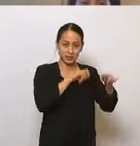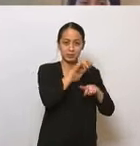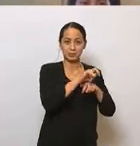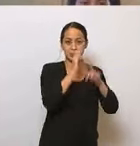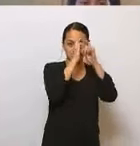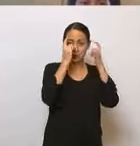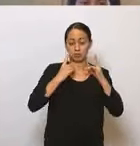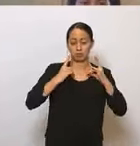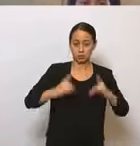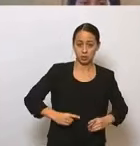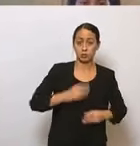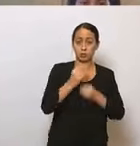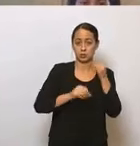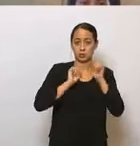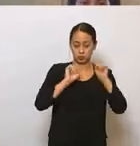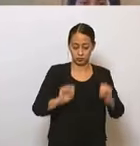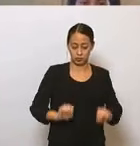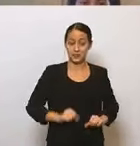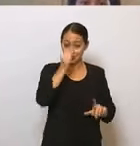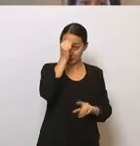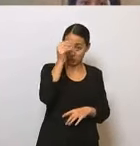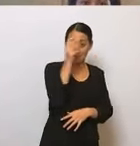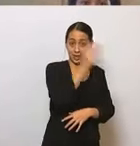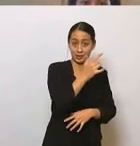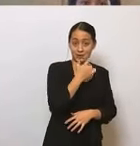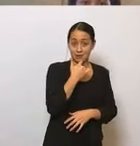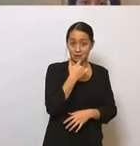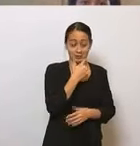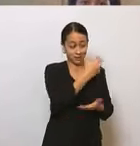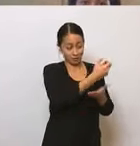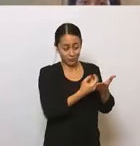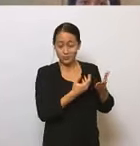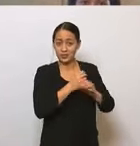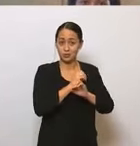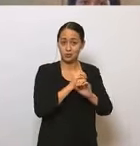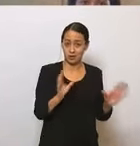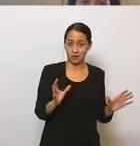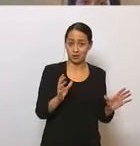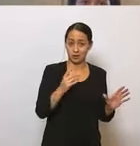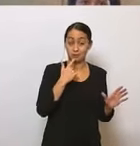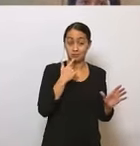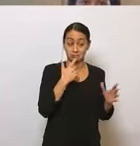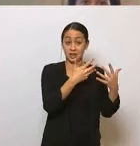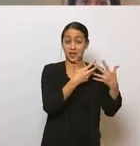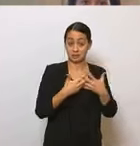sénateurs américains, le message est très clair. Aux États-Unis, en ce moment,